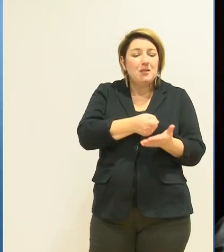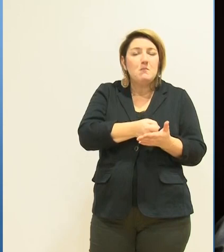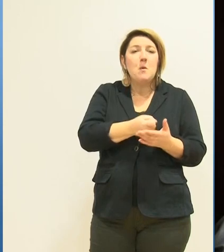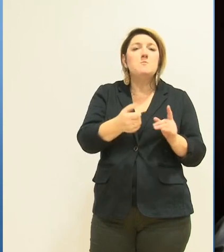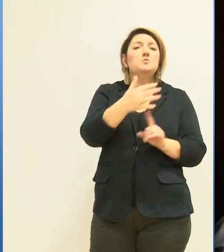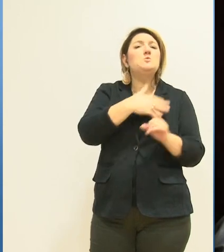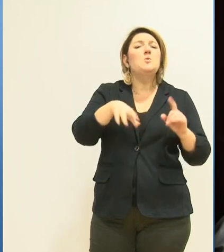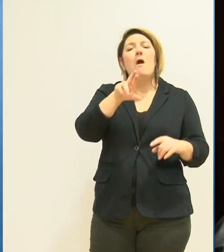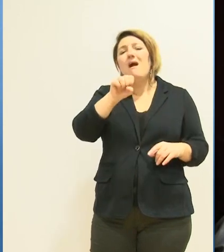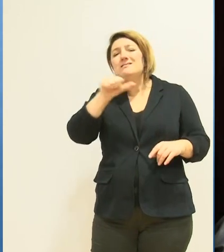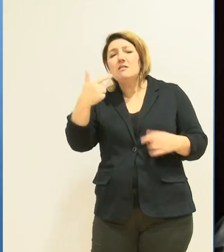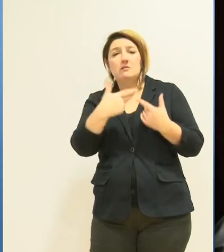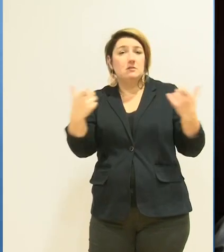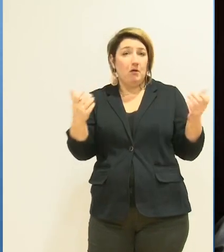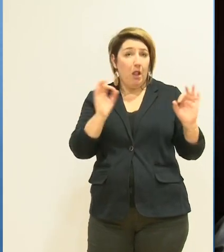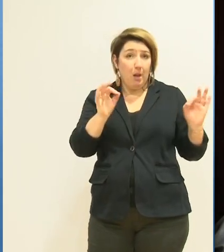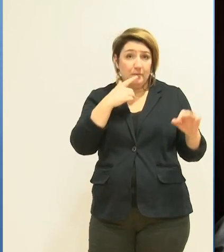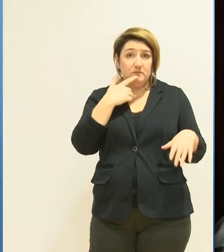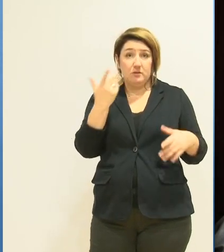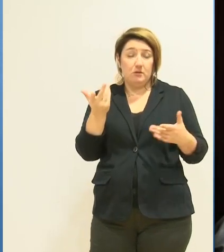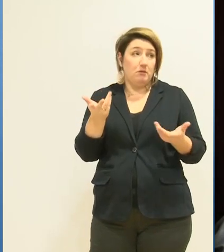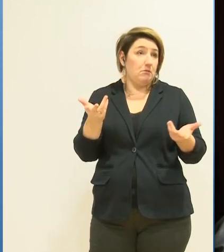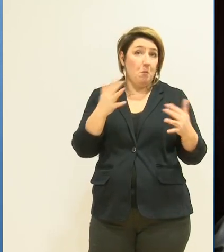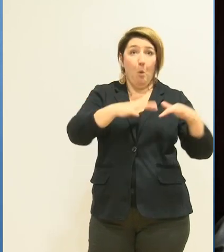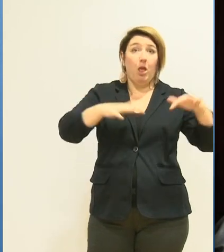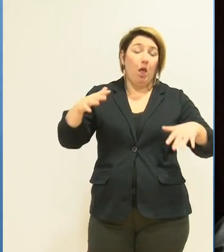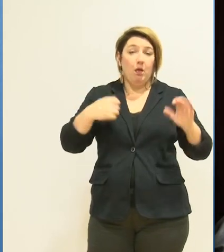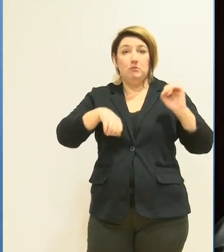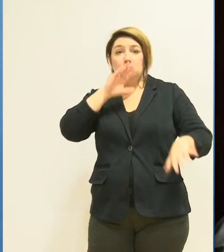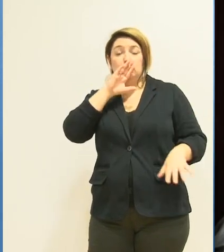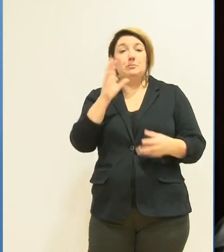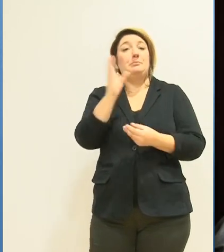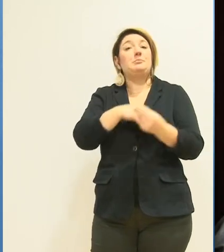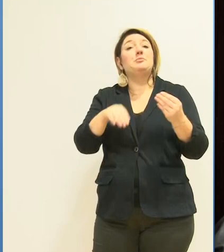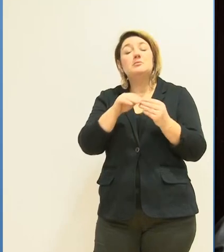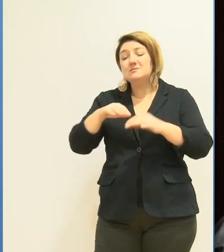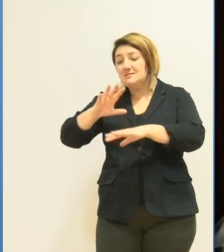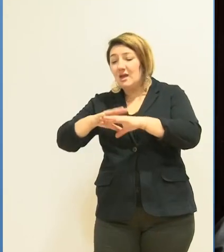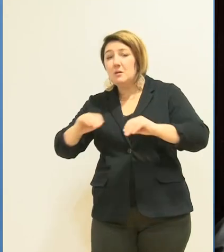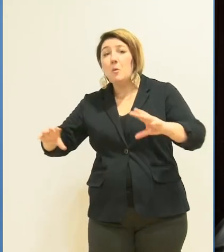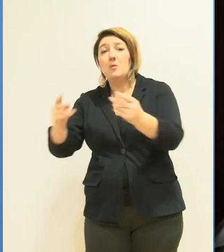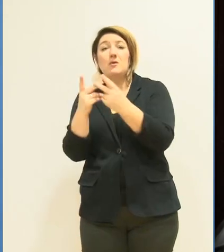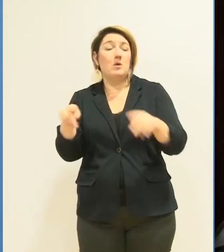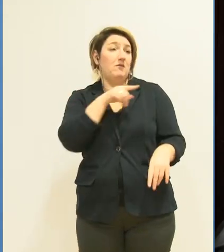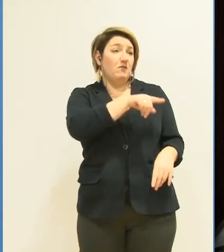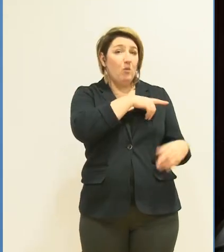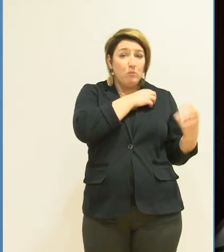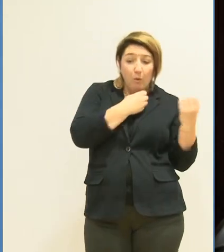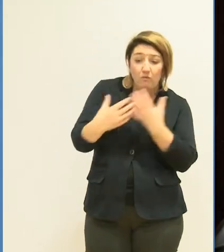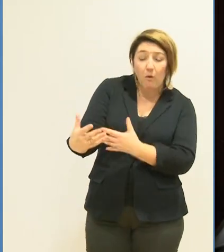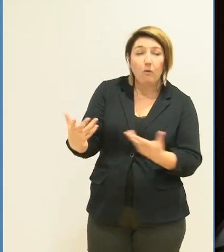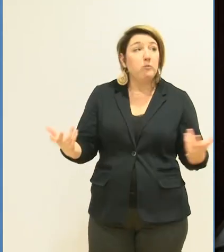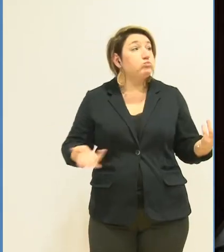et on la mesure aussi où faible impact que vous avez dans les quartiers populaires de la ville vers bref je crois qu'il y a encore